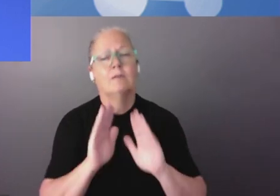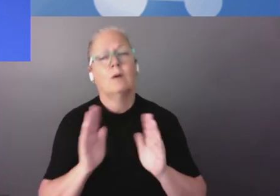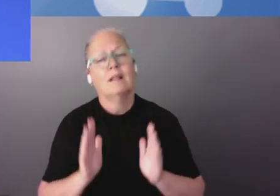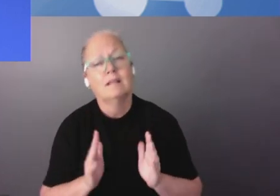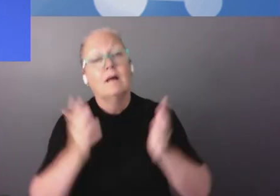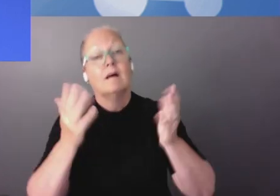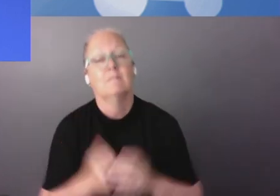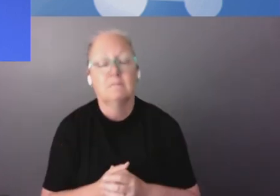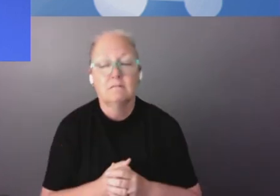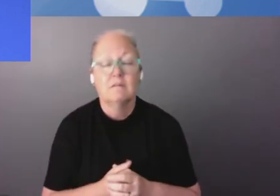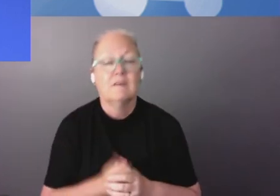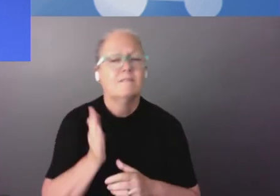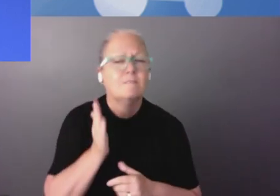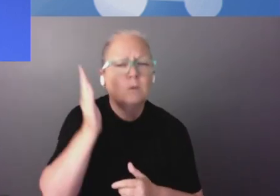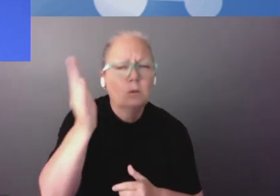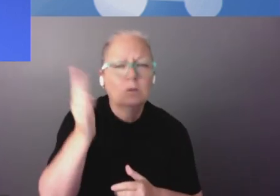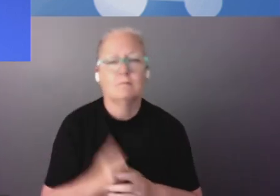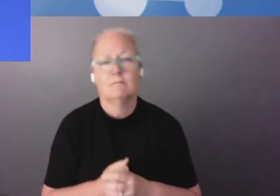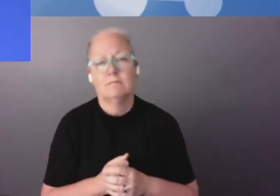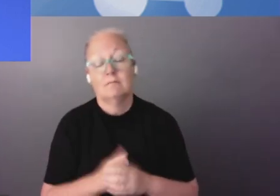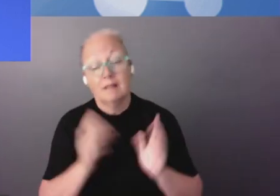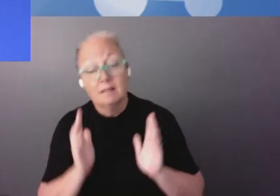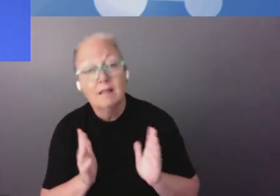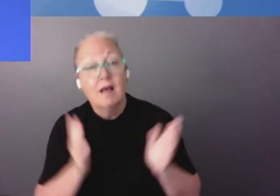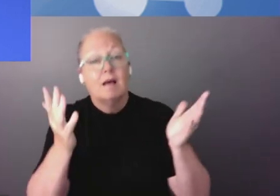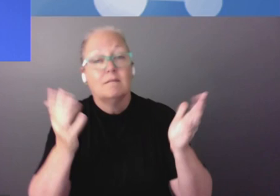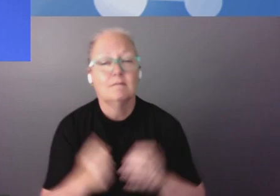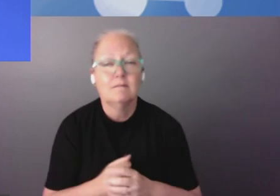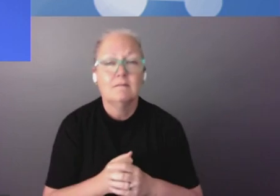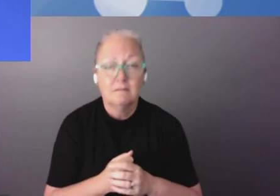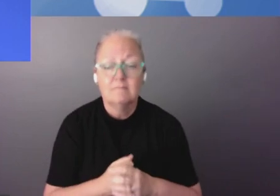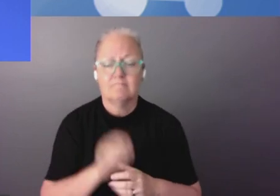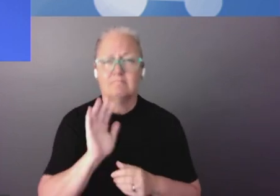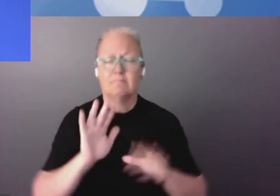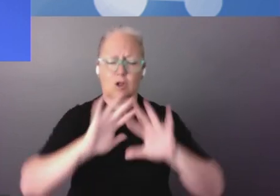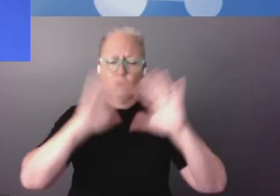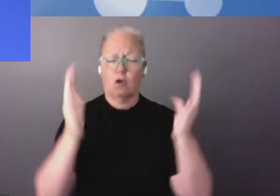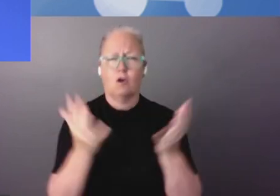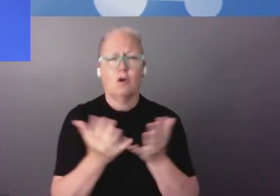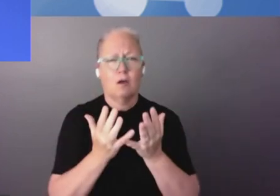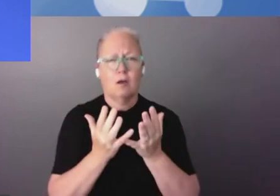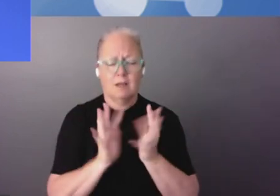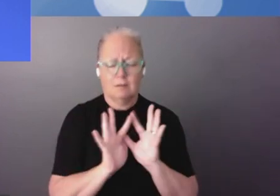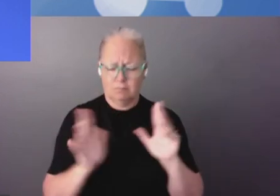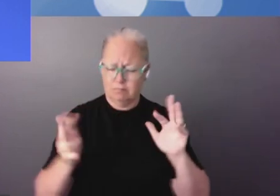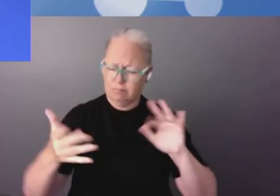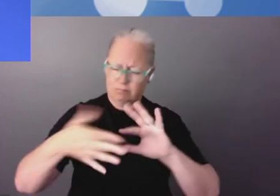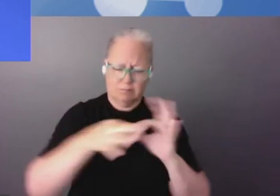wydajną siecią. I jednocześnie doświadczamy tego w wielu dziedzinach naszego życia, jak